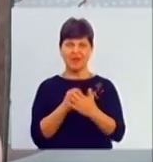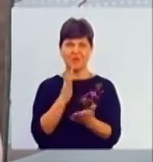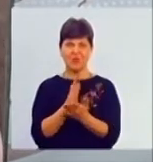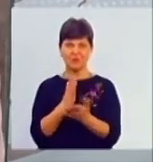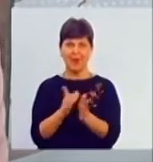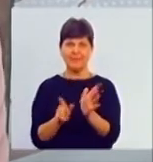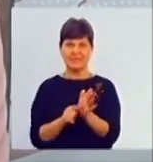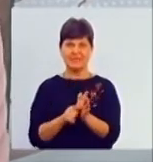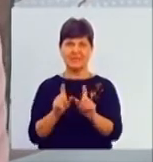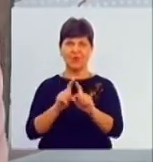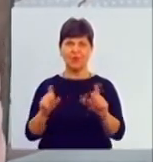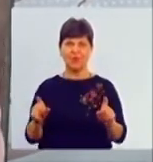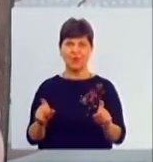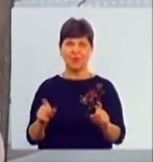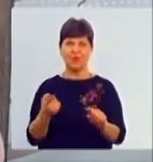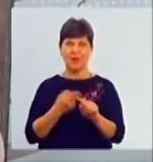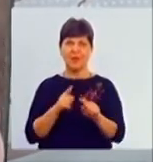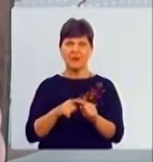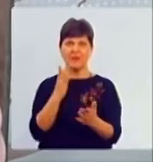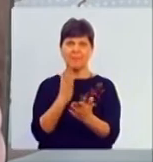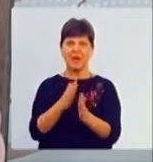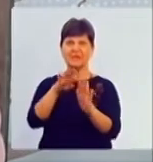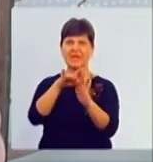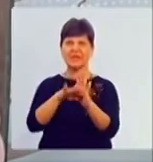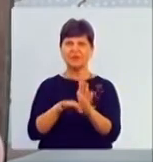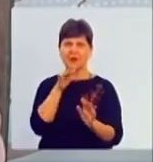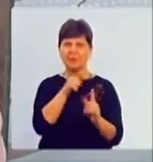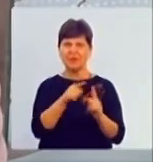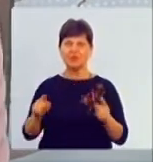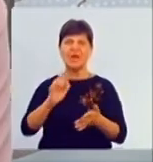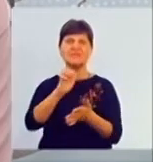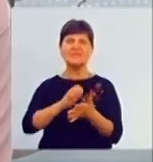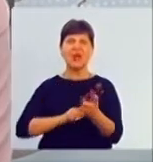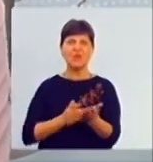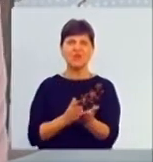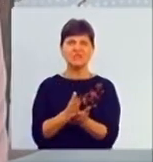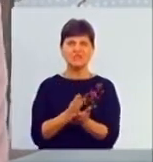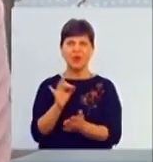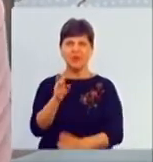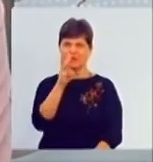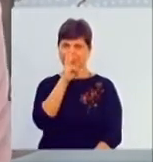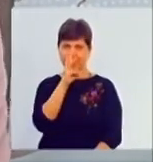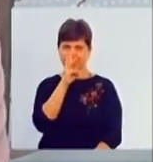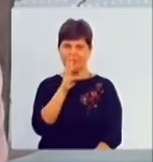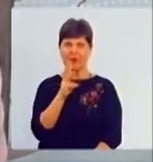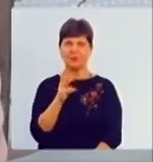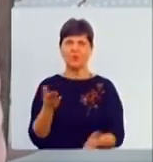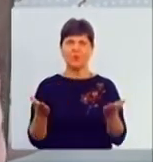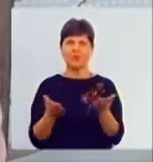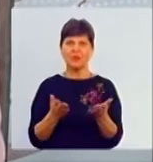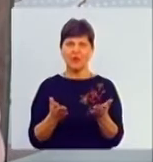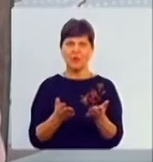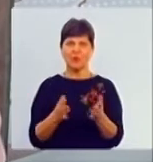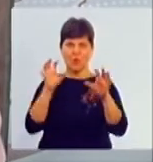пенсійний фонд, вона містить інформацію про періоди страхового стажу і заробітну плату, яку легально